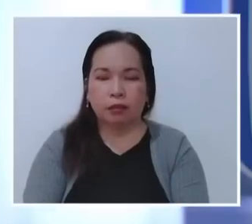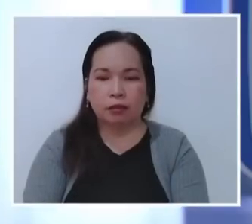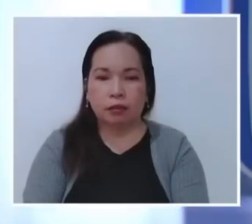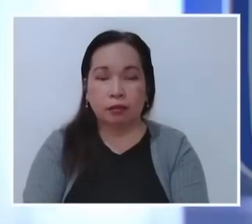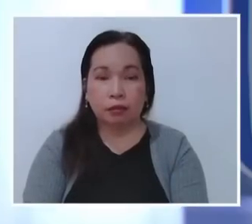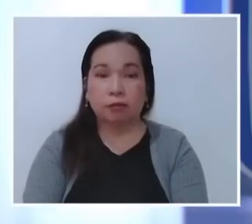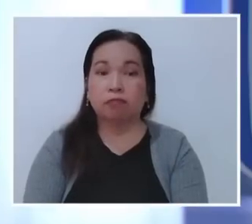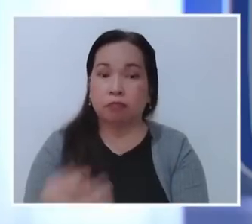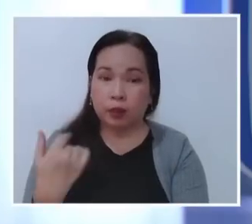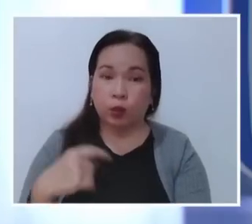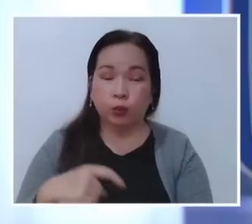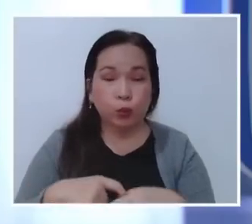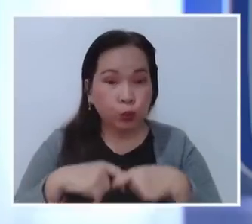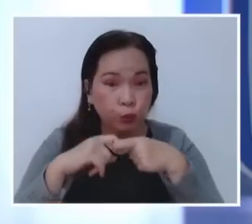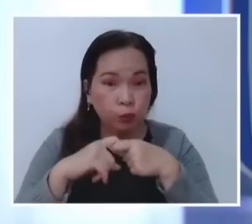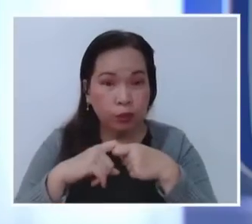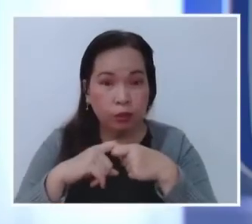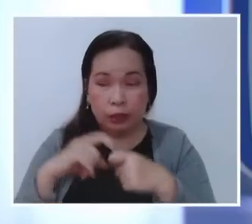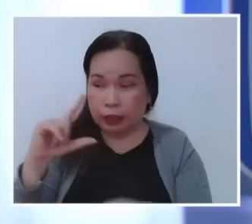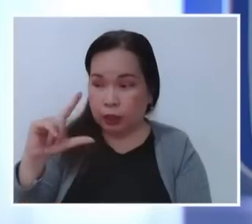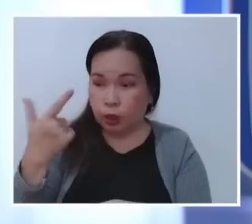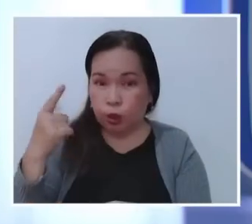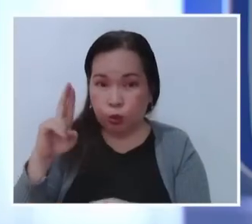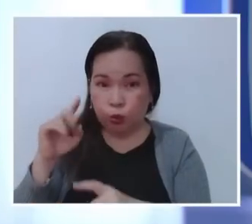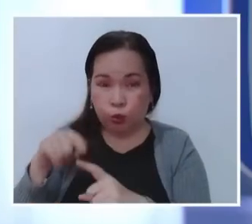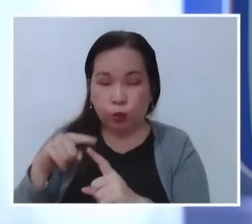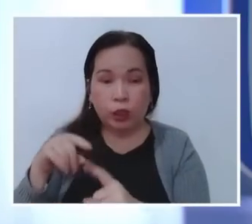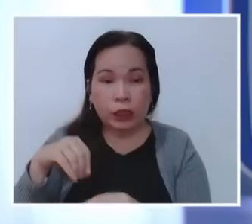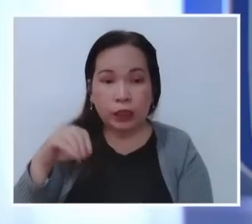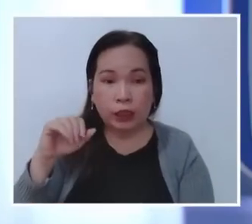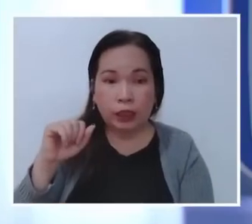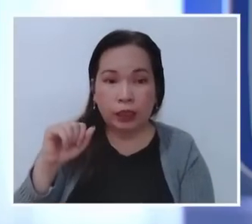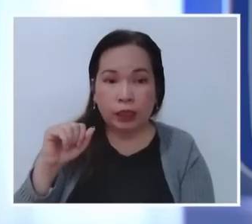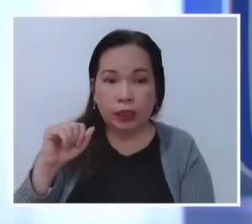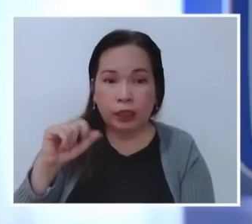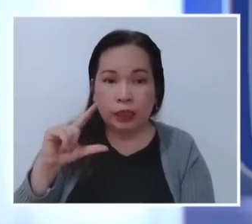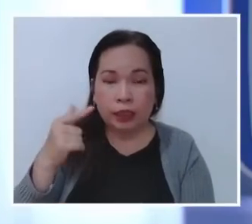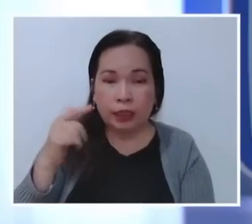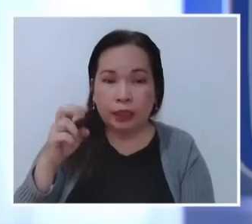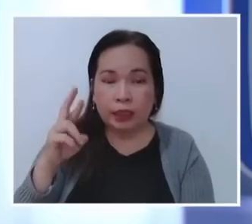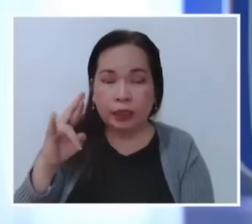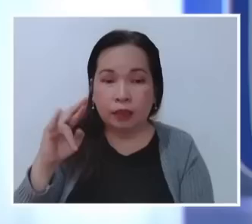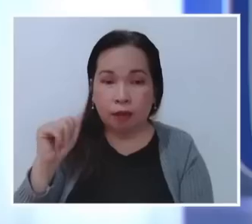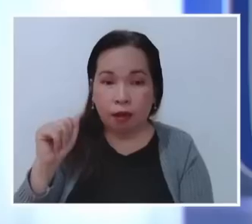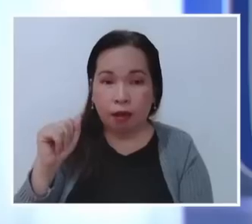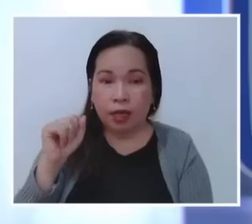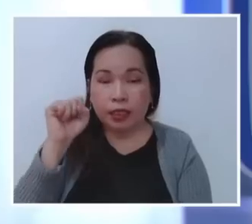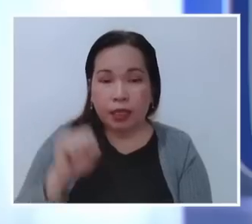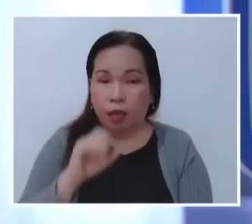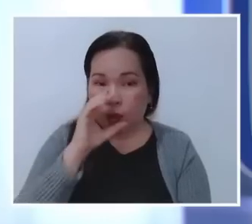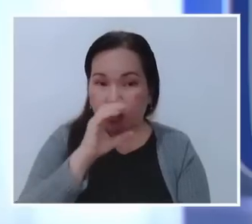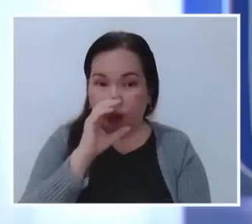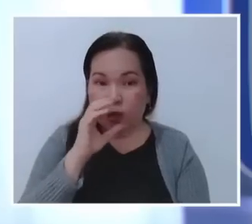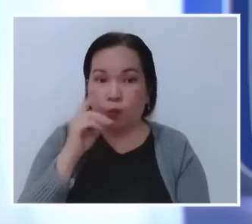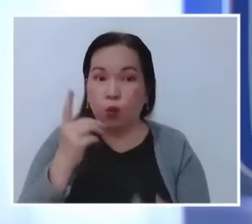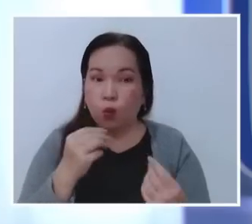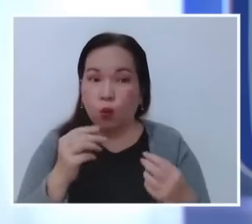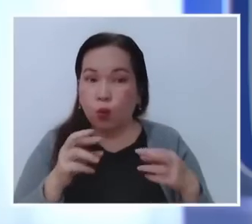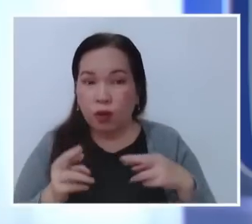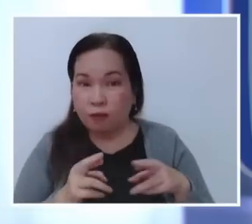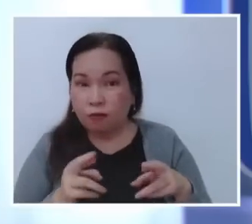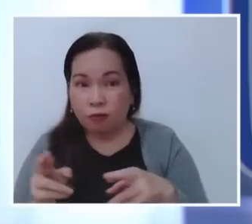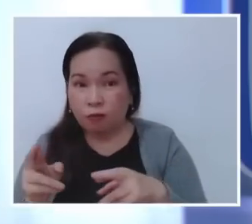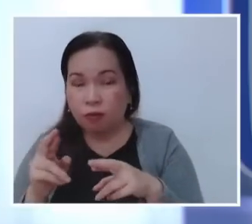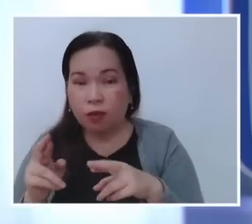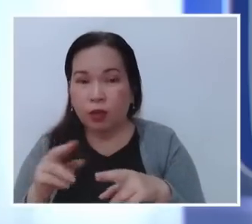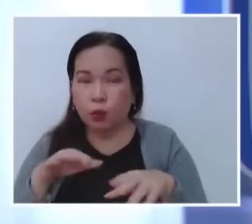Sinuspindi muna ng lokal na pamahalaan ng Algeria, Southern Cebu, ang canyoneering activities at paglangoy sa dinarayo nilang